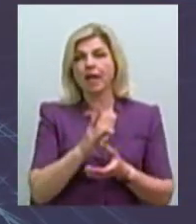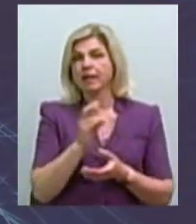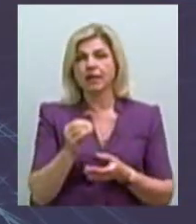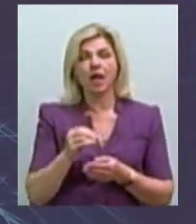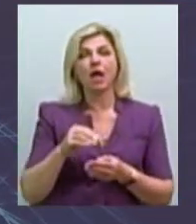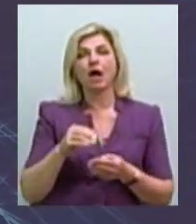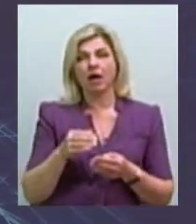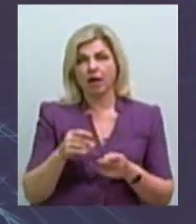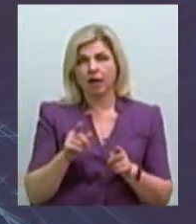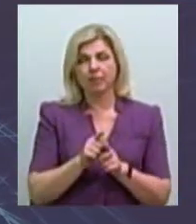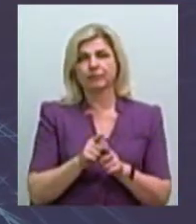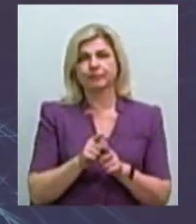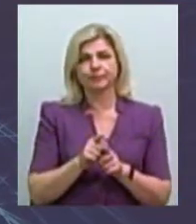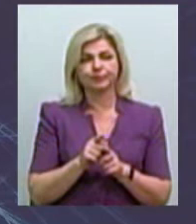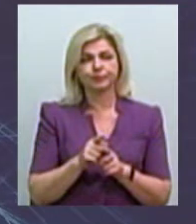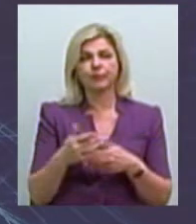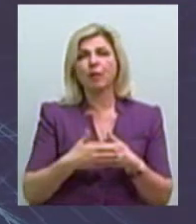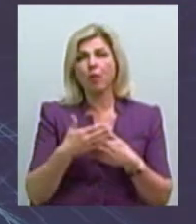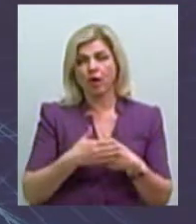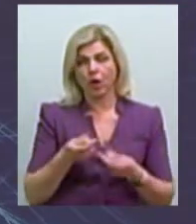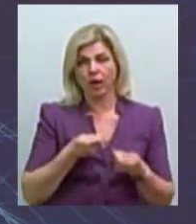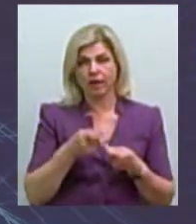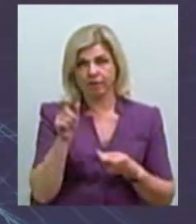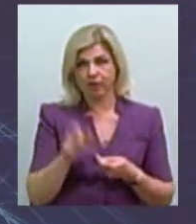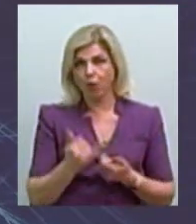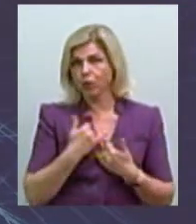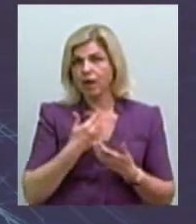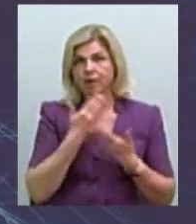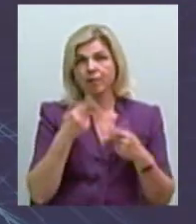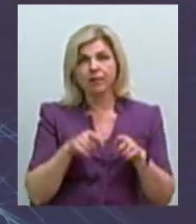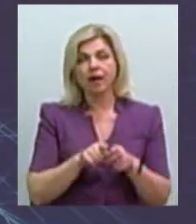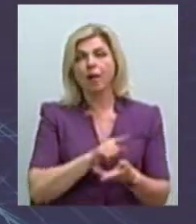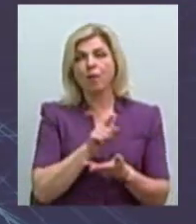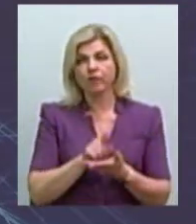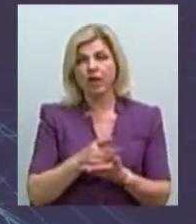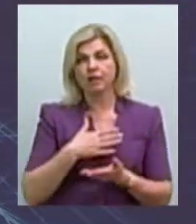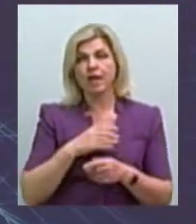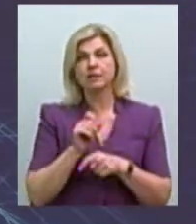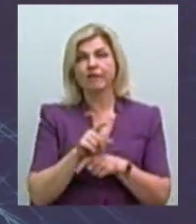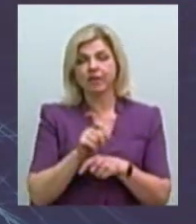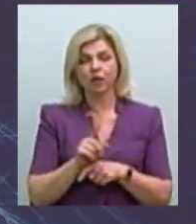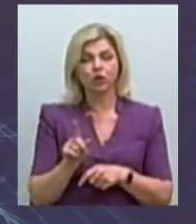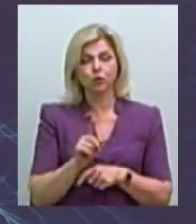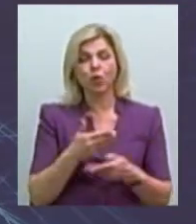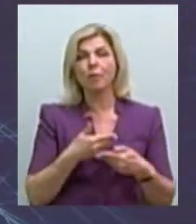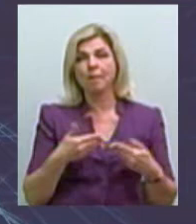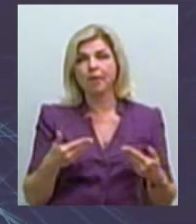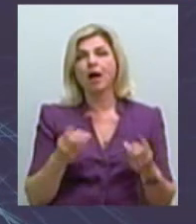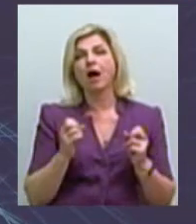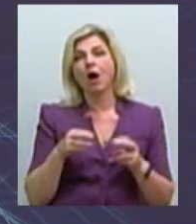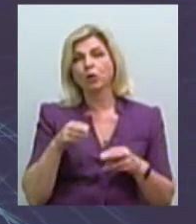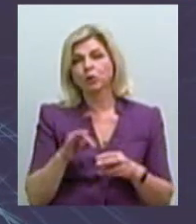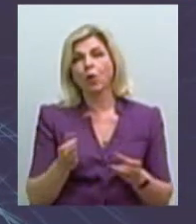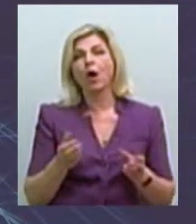закопати підприємство або там покарати керівника. У нас немає таких повноважень. Наше завдання, щоб ми якимось чином